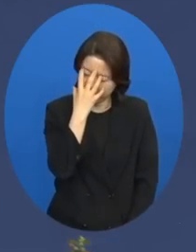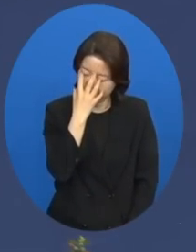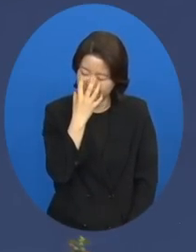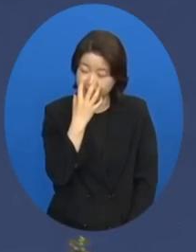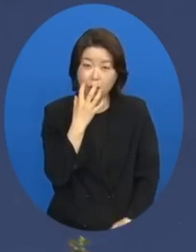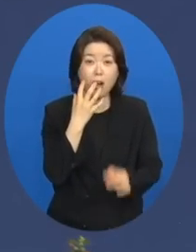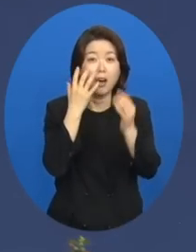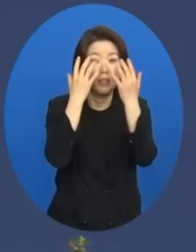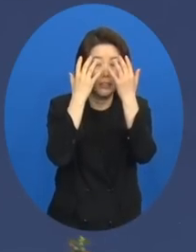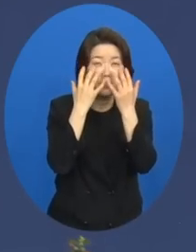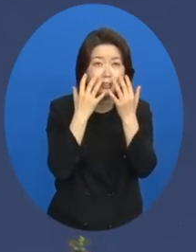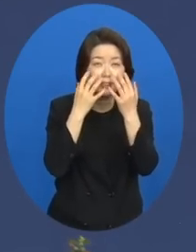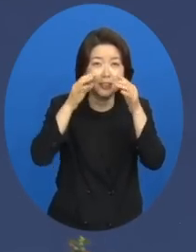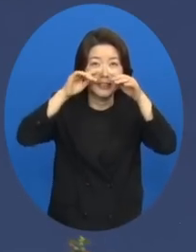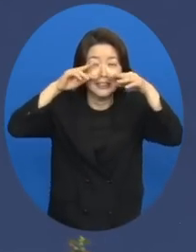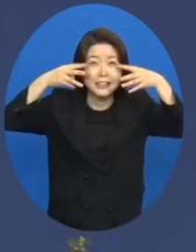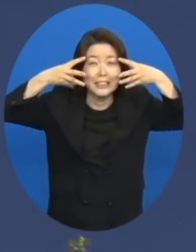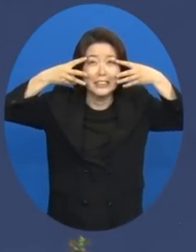주름의 각도.